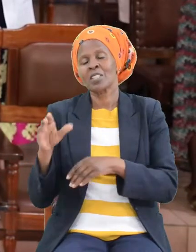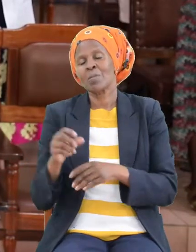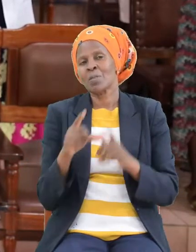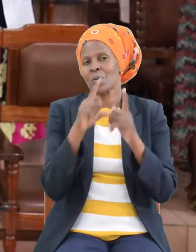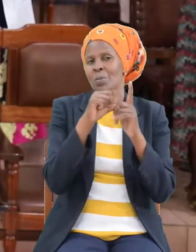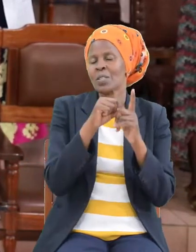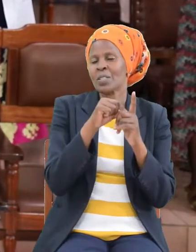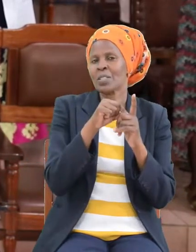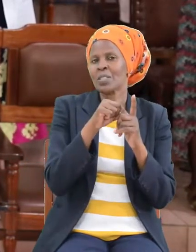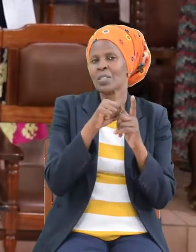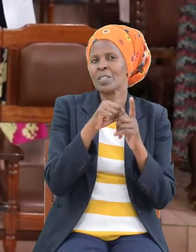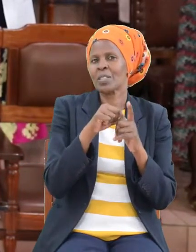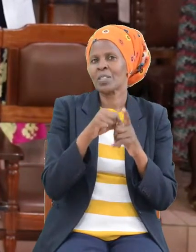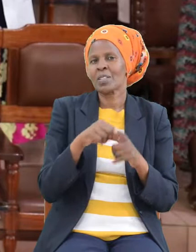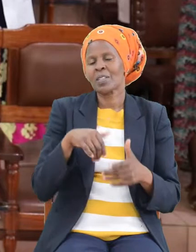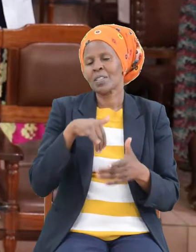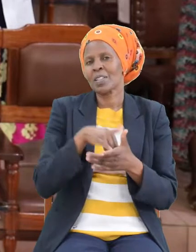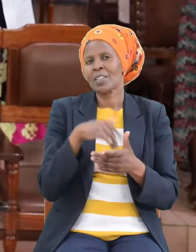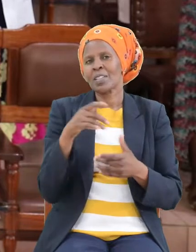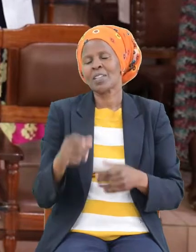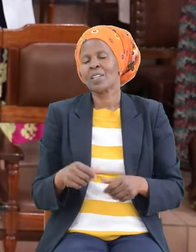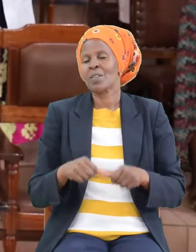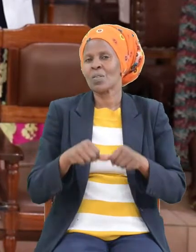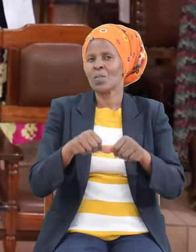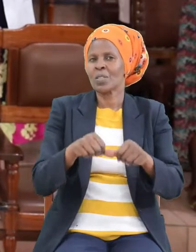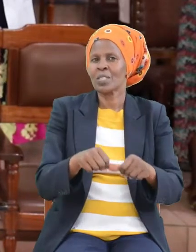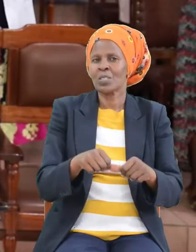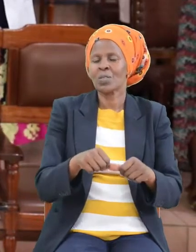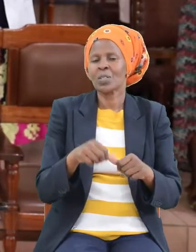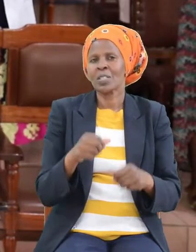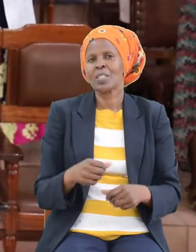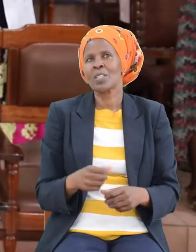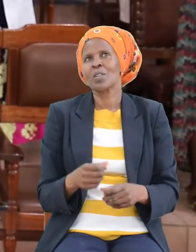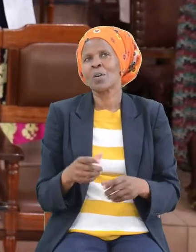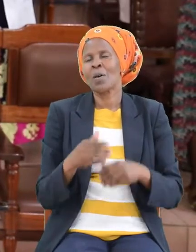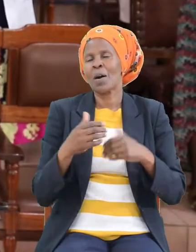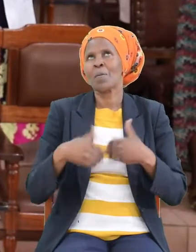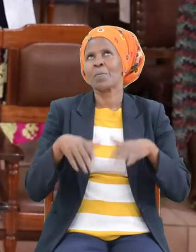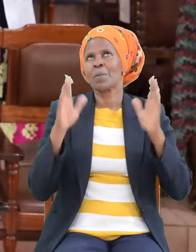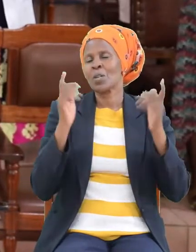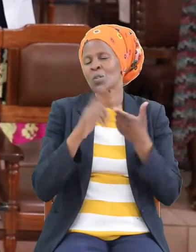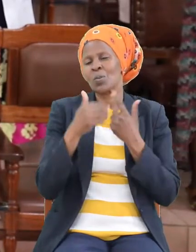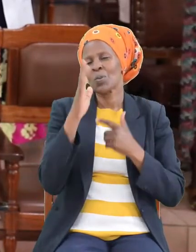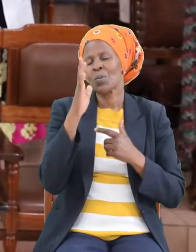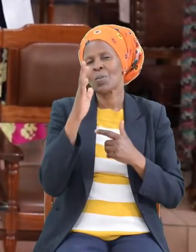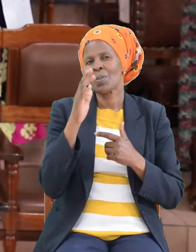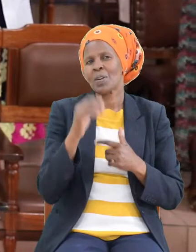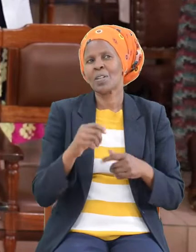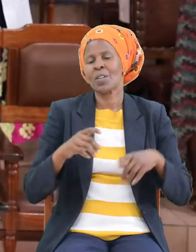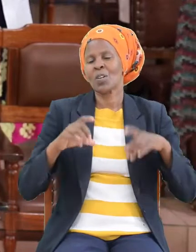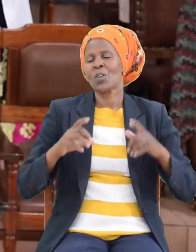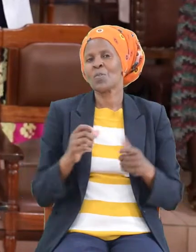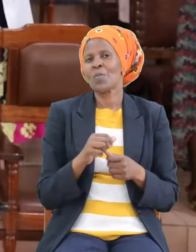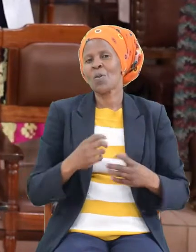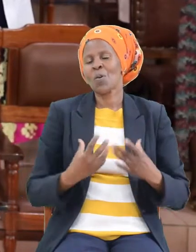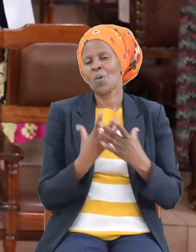lako ili wakaweza kuendelea katika hali ya kujitoa kwako, na pia Bwana kukua